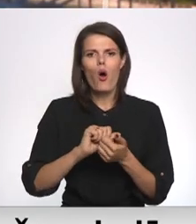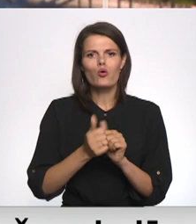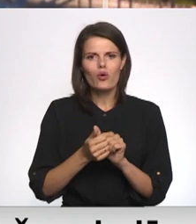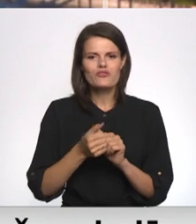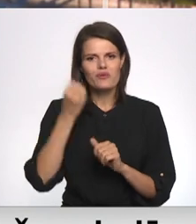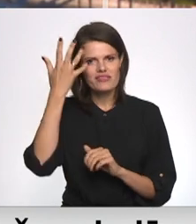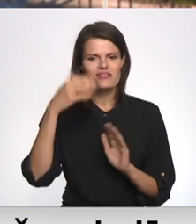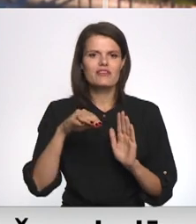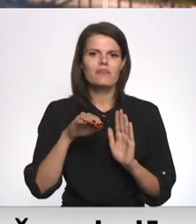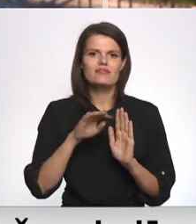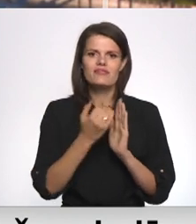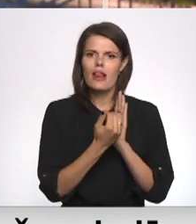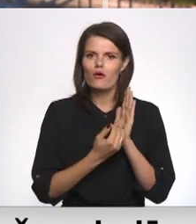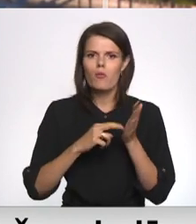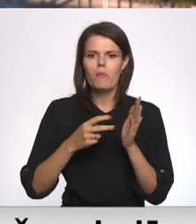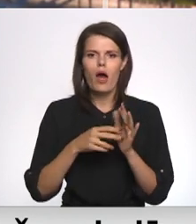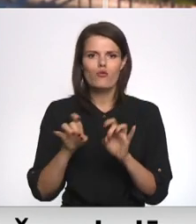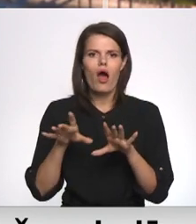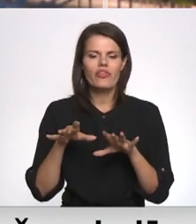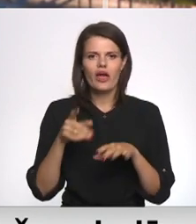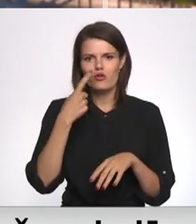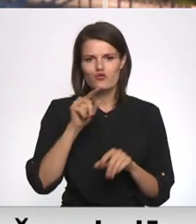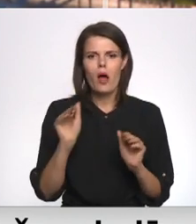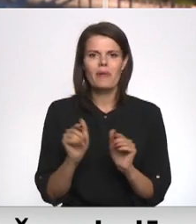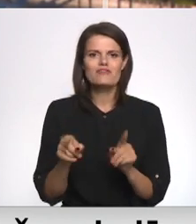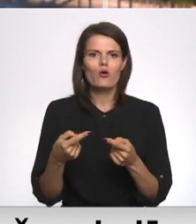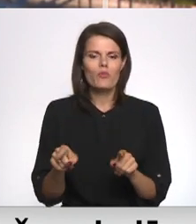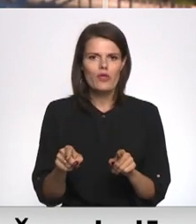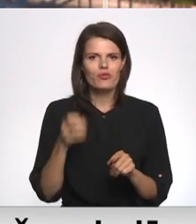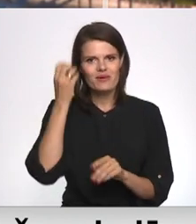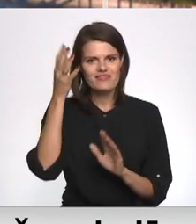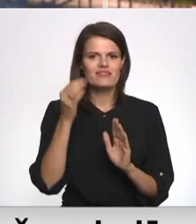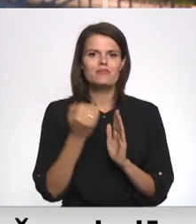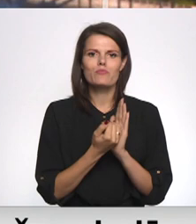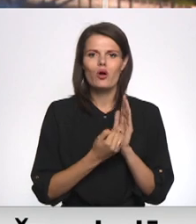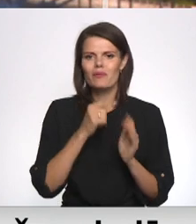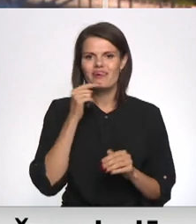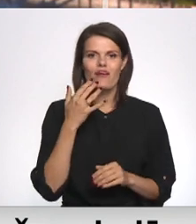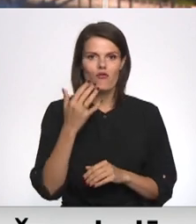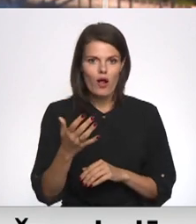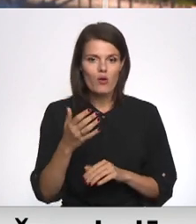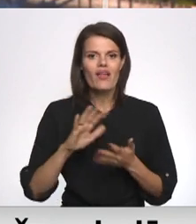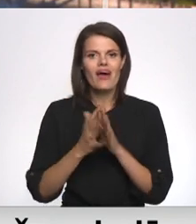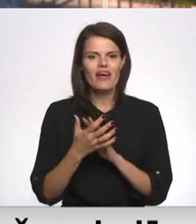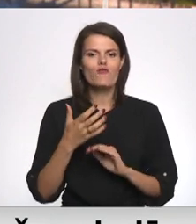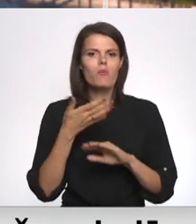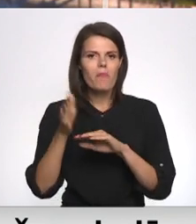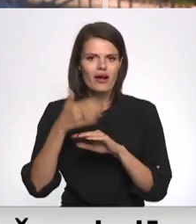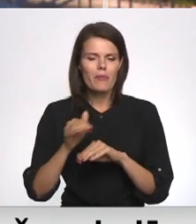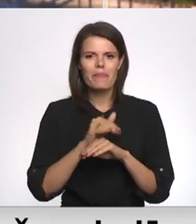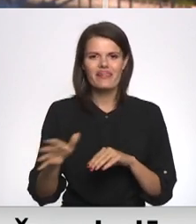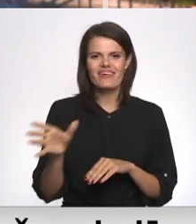kas paredz atteikties no mazākumtautību izglītības programmām krievu valodā. Reforma noritētu pakāpeniski un pilnīgi